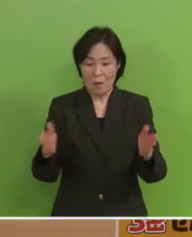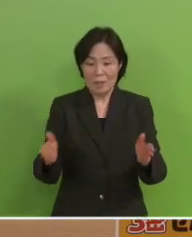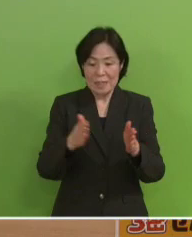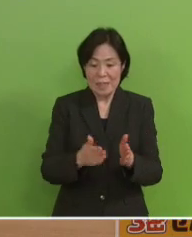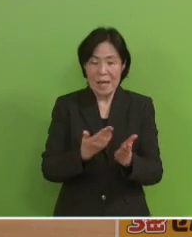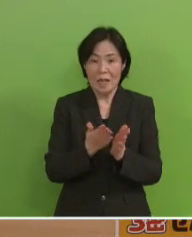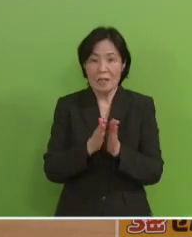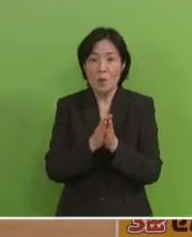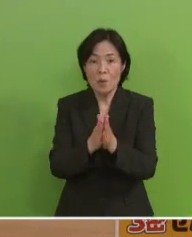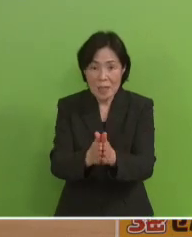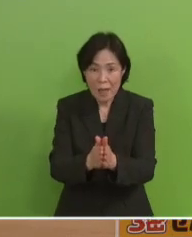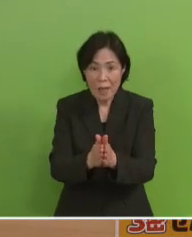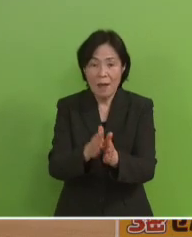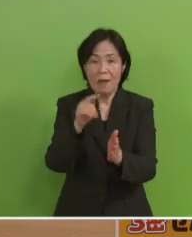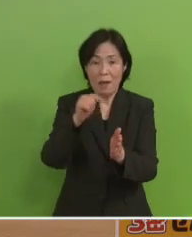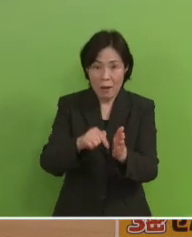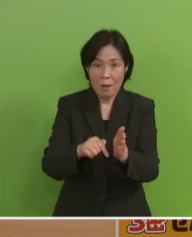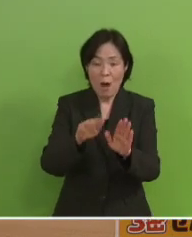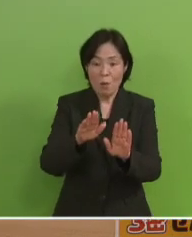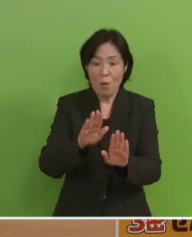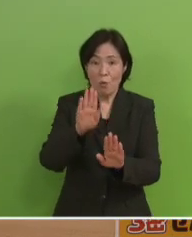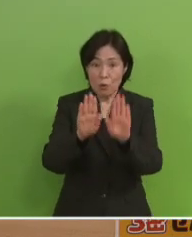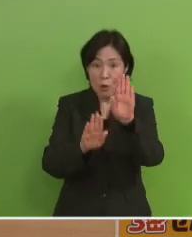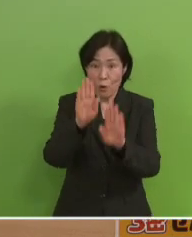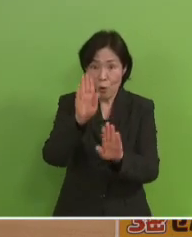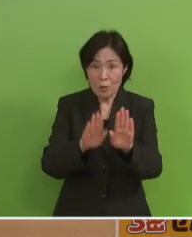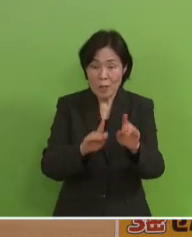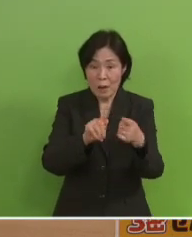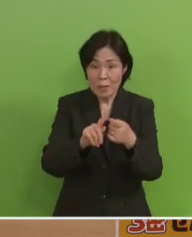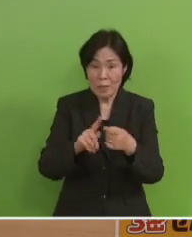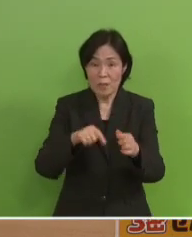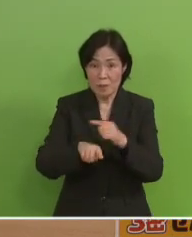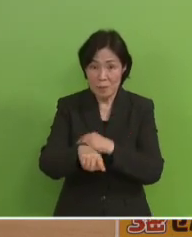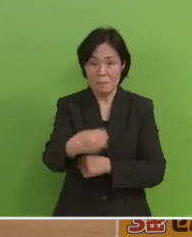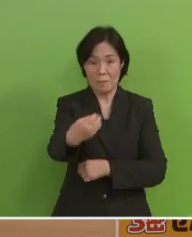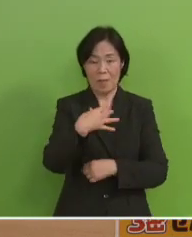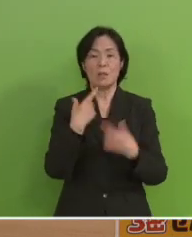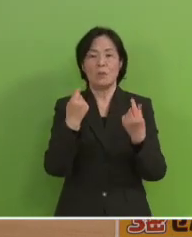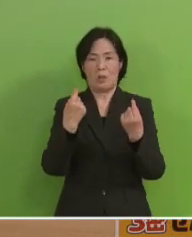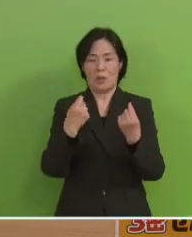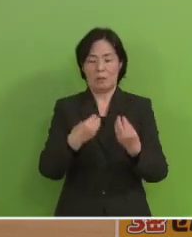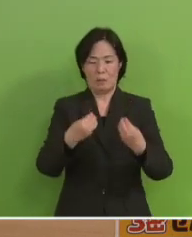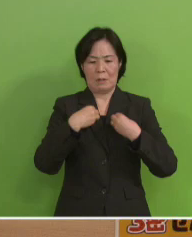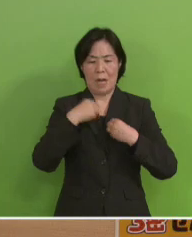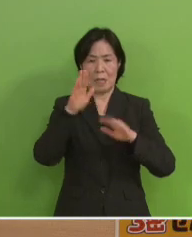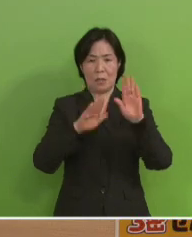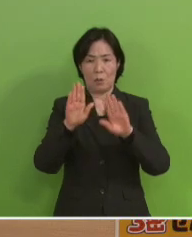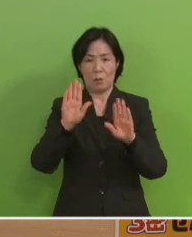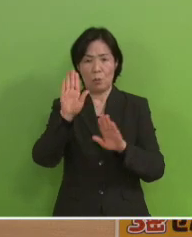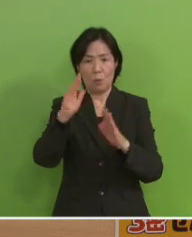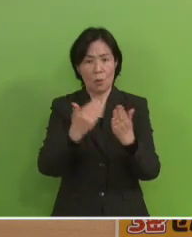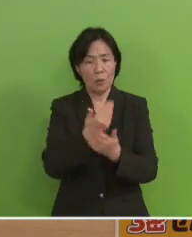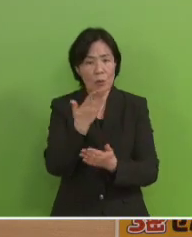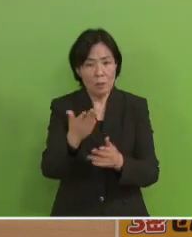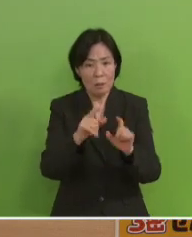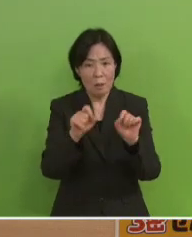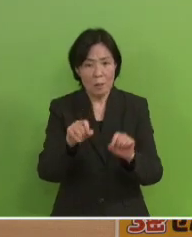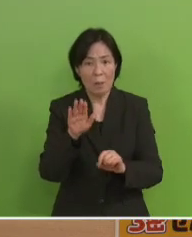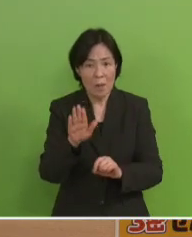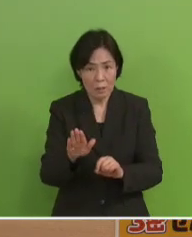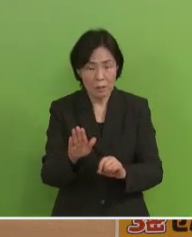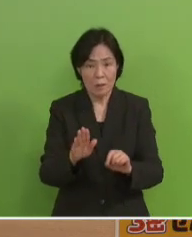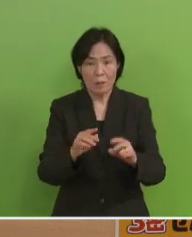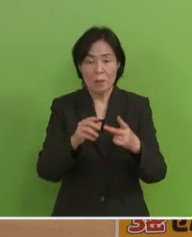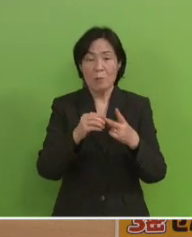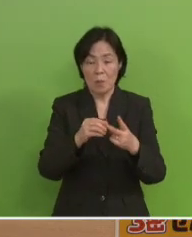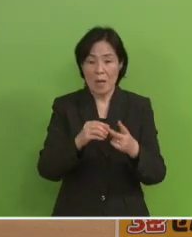て午後の感染状況を見極めての検討を見ますそうですね感染状況ももちろんあのどうなるかという問題はありますからもう行って